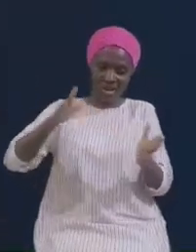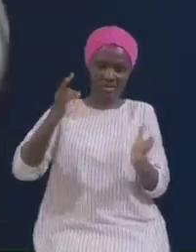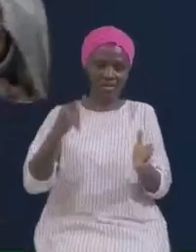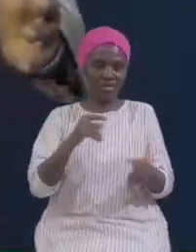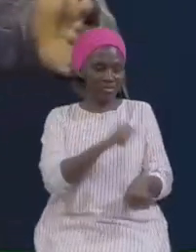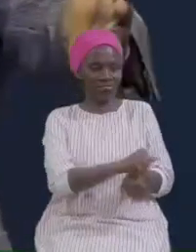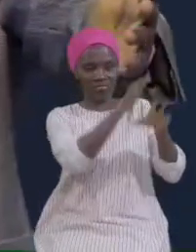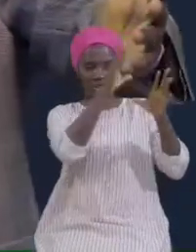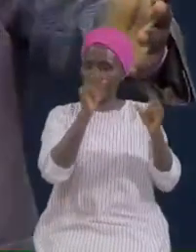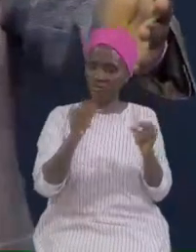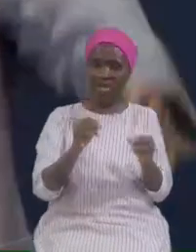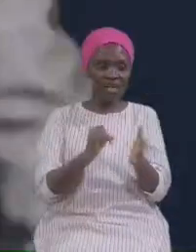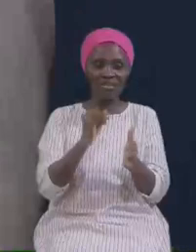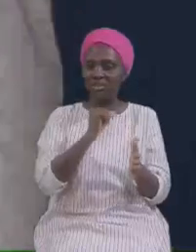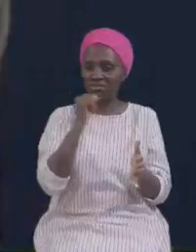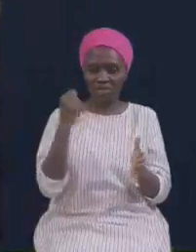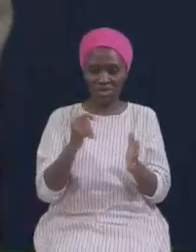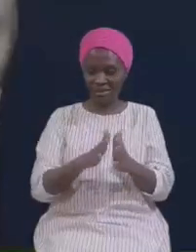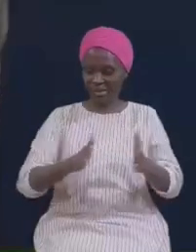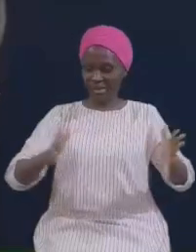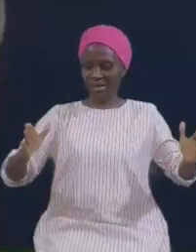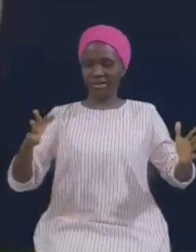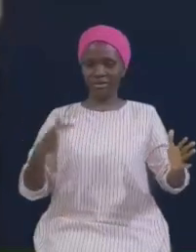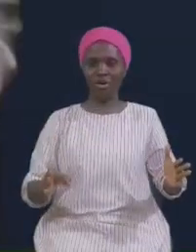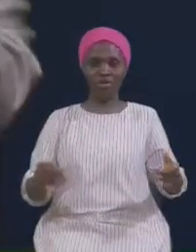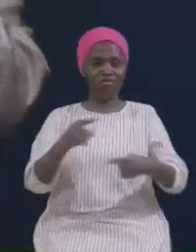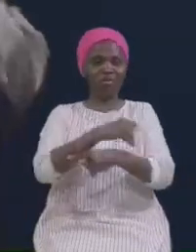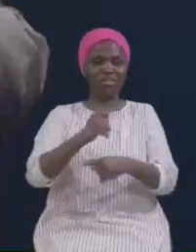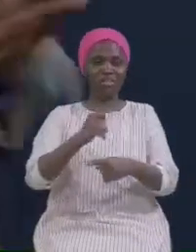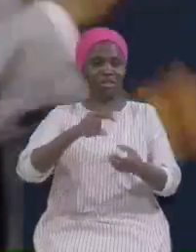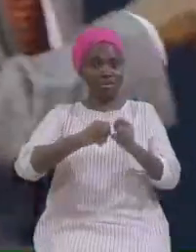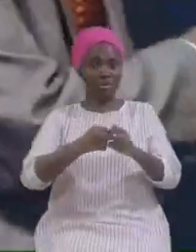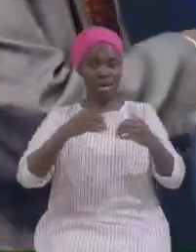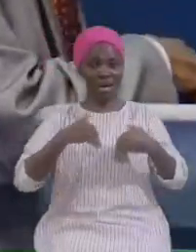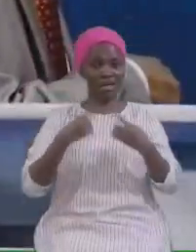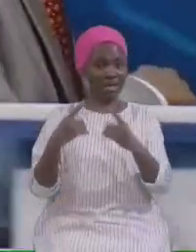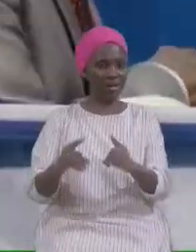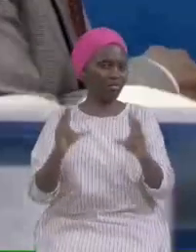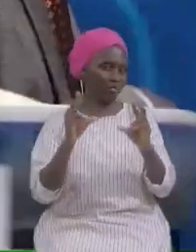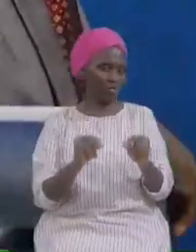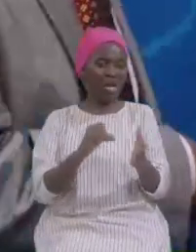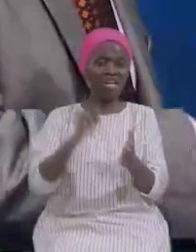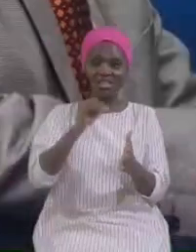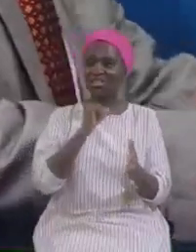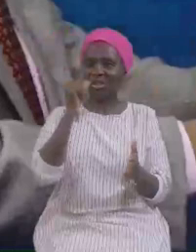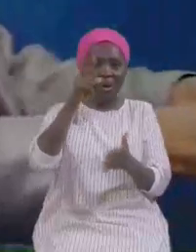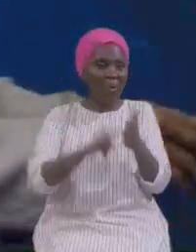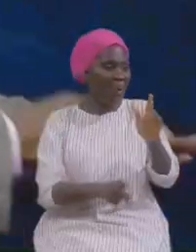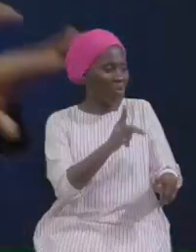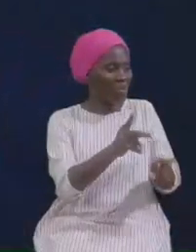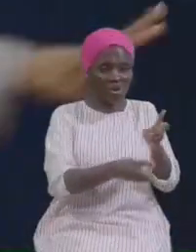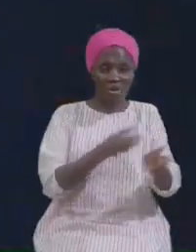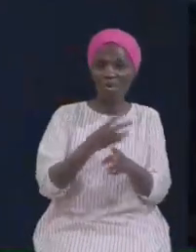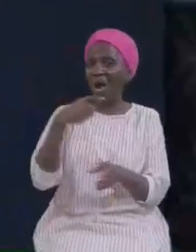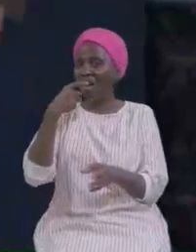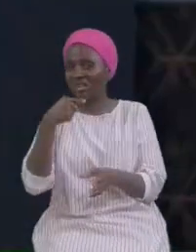montagne, ce n'est pas la longueur des jours de durée du problème. Ce n'est pas ce que les gens du